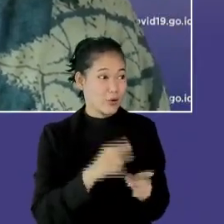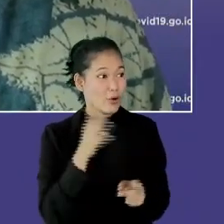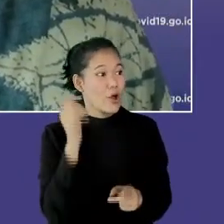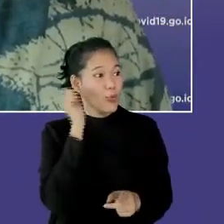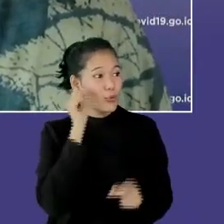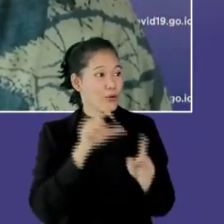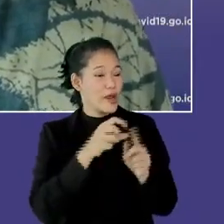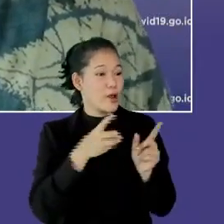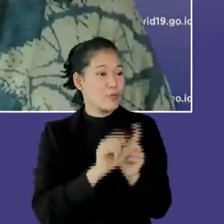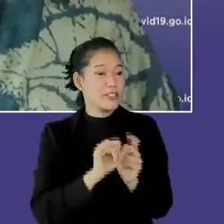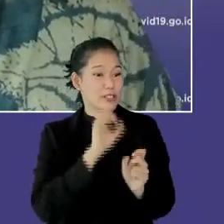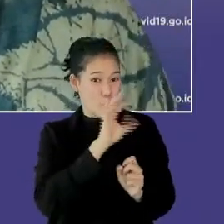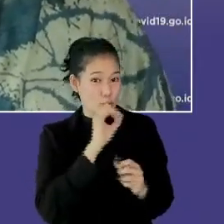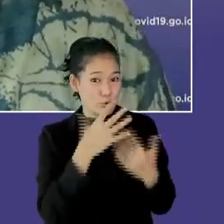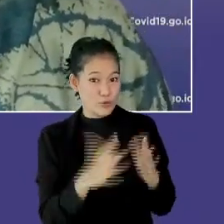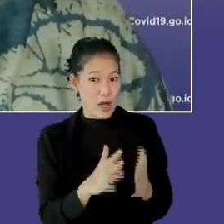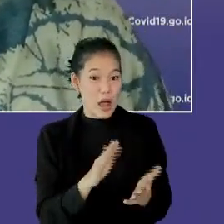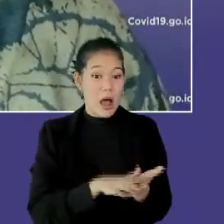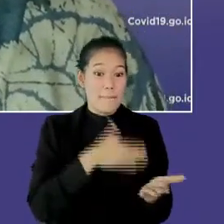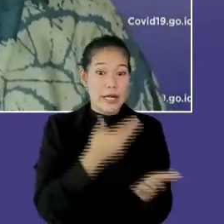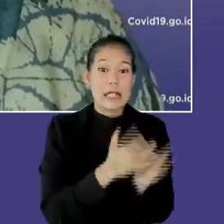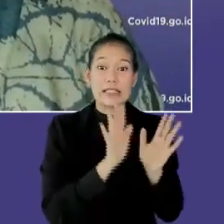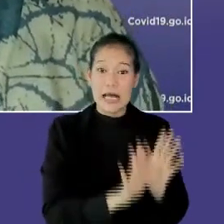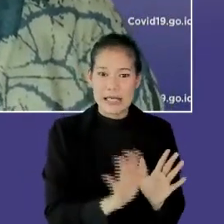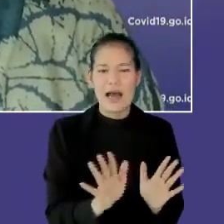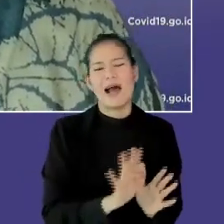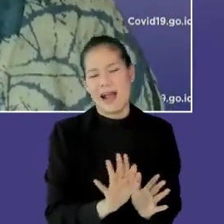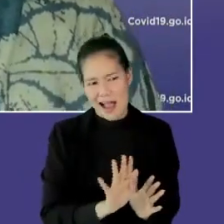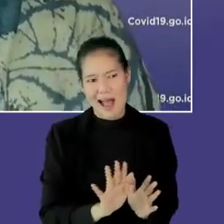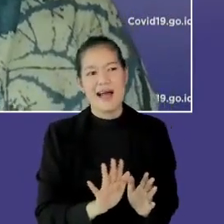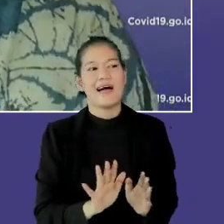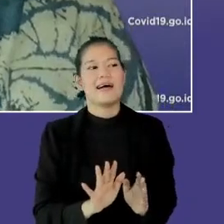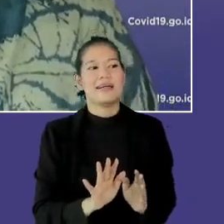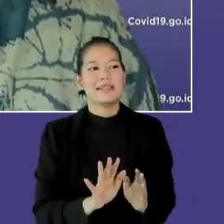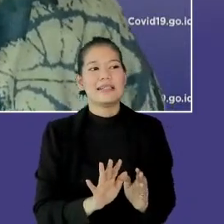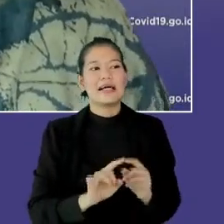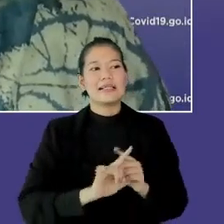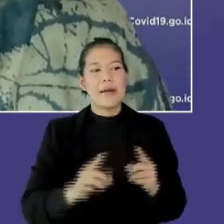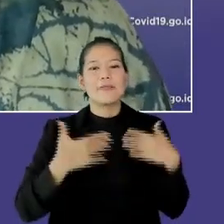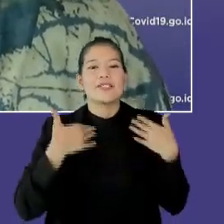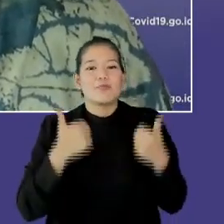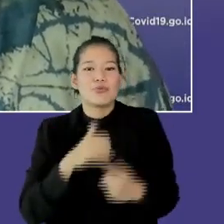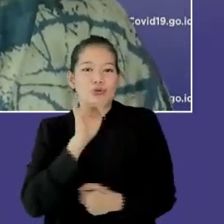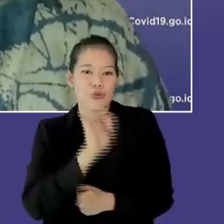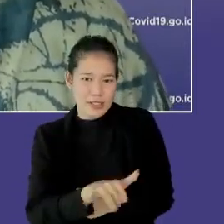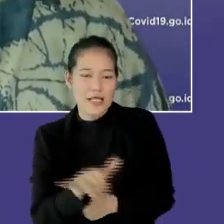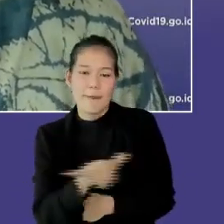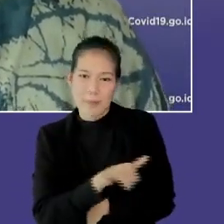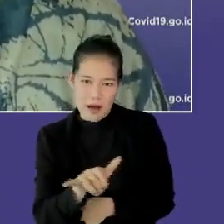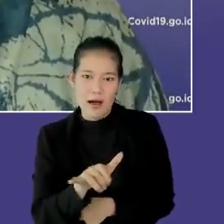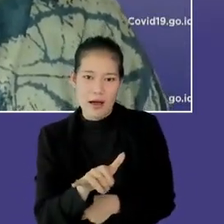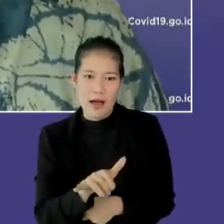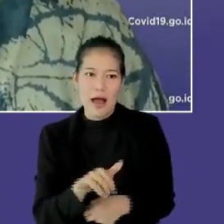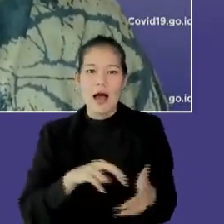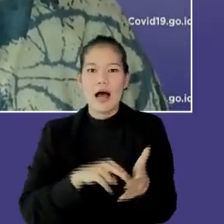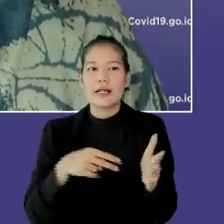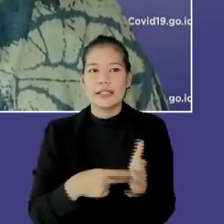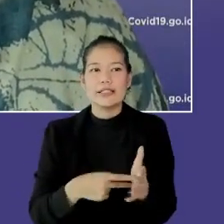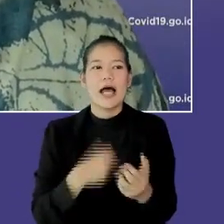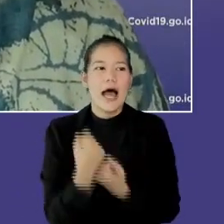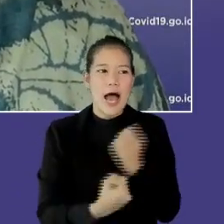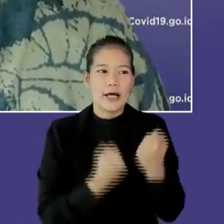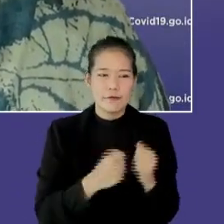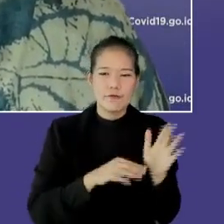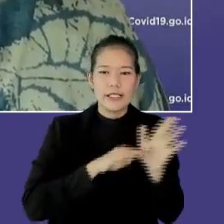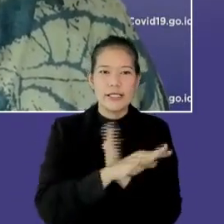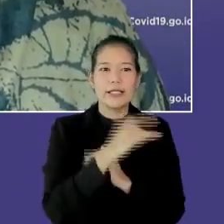sekalian menjawab, apakah hanya angka kematian saja yang menumpuk? Ya jawabannya sama, ya enggak juga gitu ya. Kesembuhan pun kita jadinya menumpuk, jadi angka kasus aktif tetap